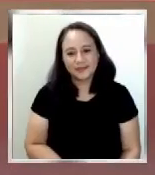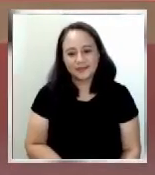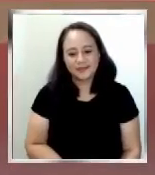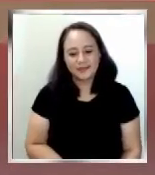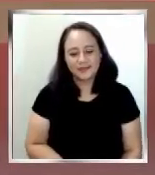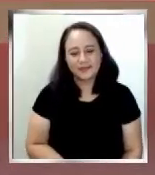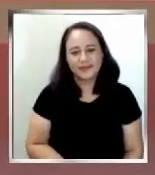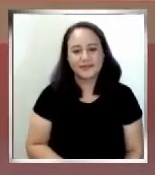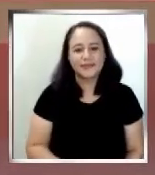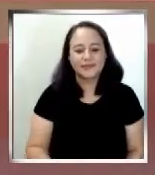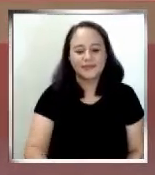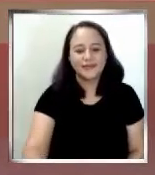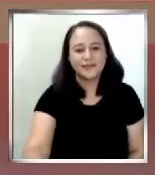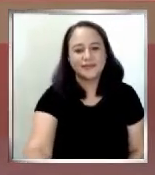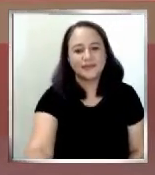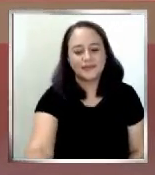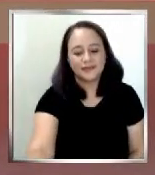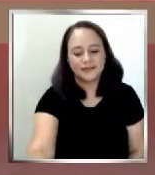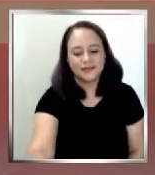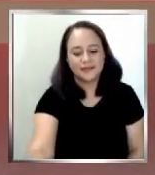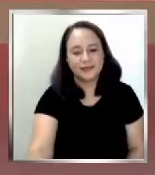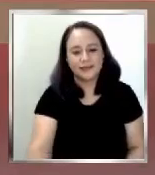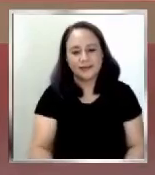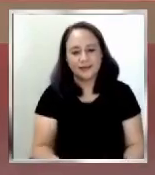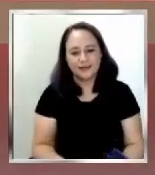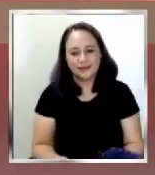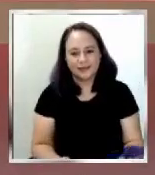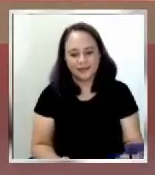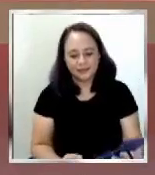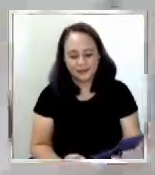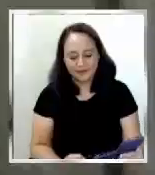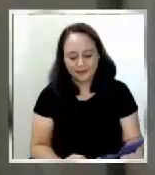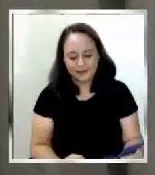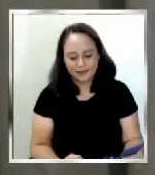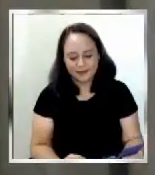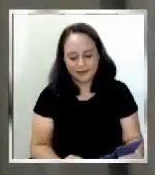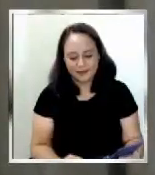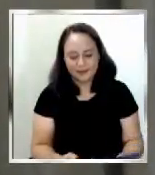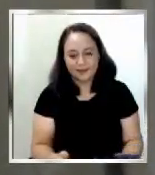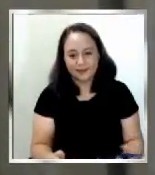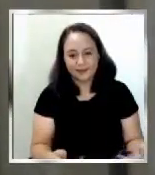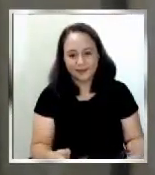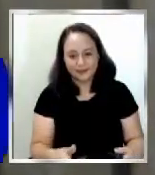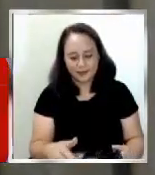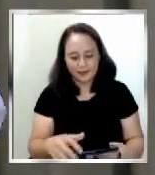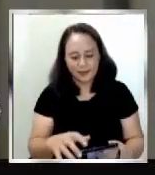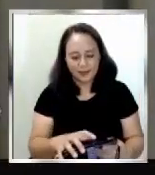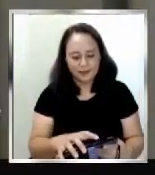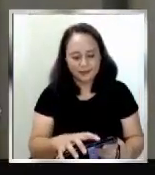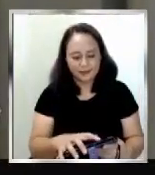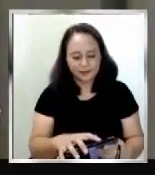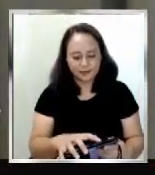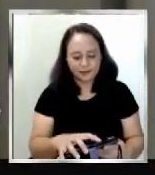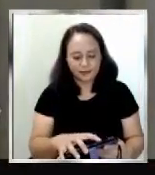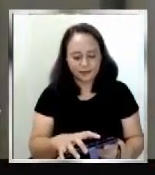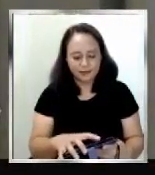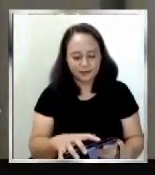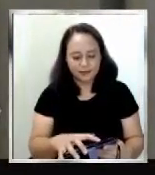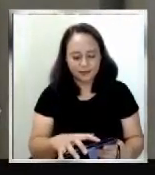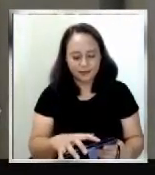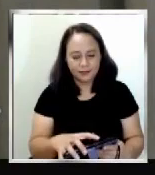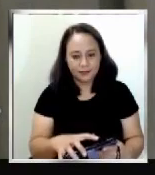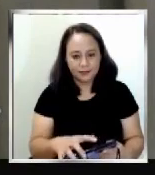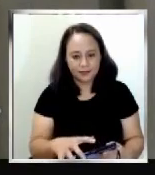Misguided si Senador Manny Pacquiao ayon kay Energy Secretary Alfonso Cusi. Sinabi ito ni Cusi matapos tanggalin siya at dalawa pang opisyal